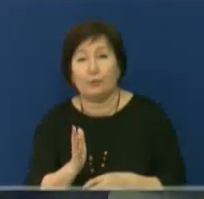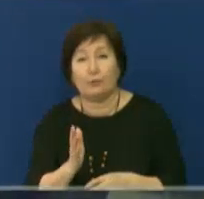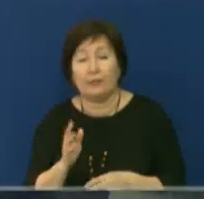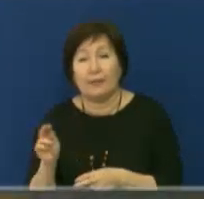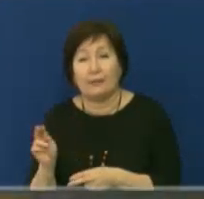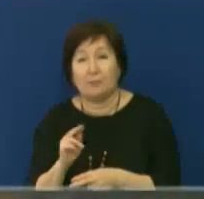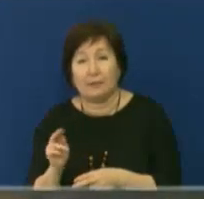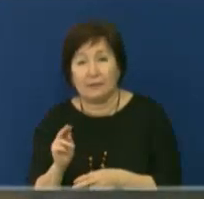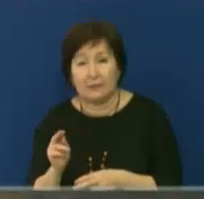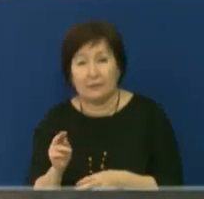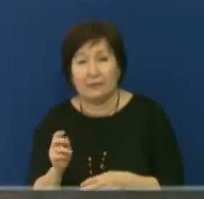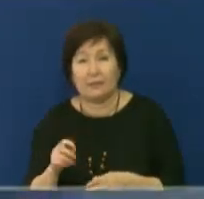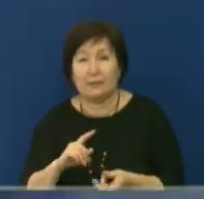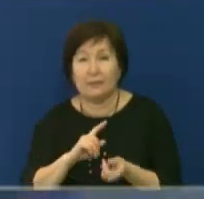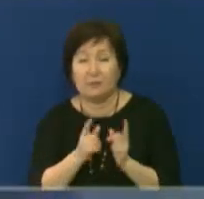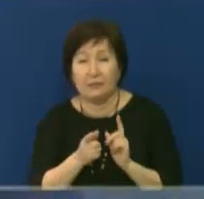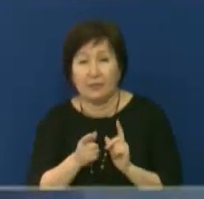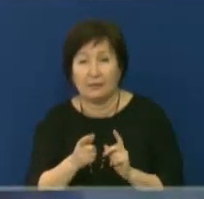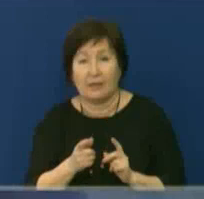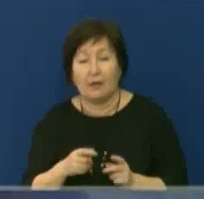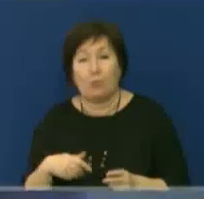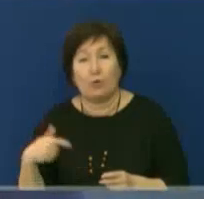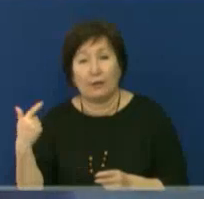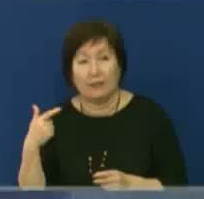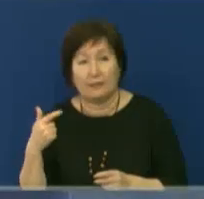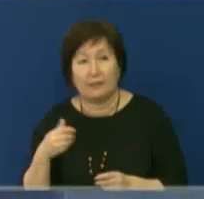орнына жаңаларын жіберуге міндетті.